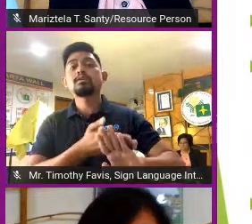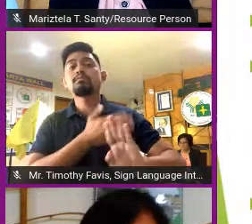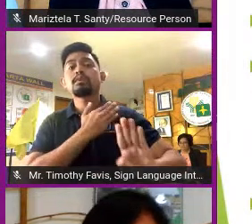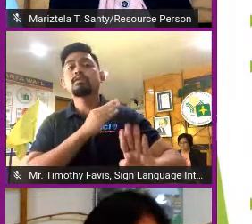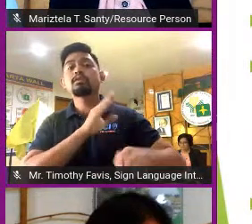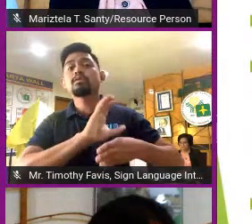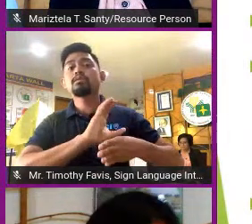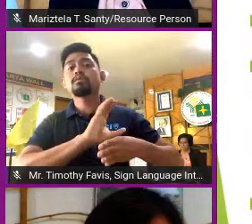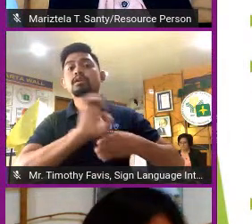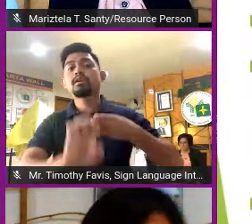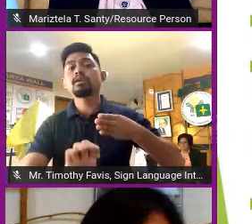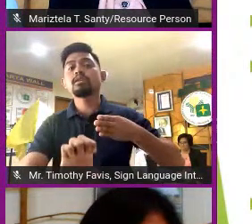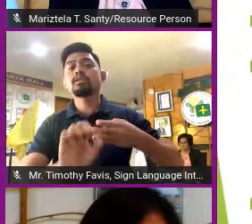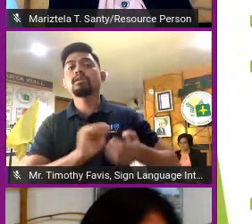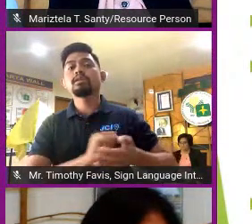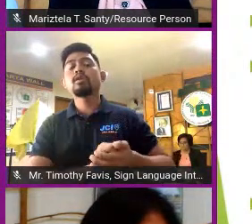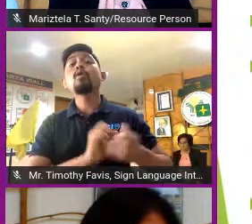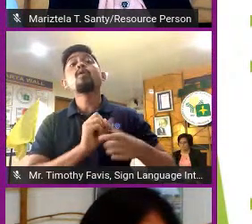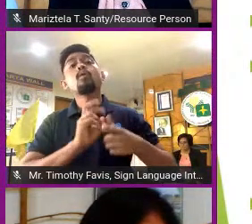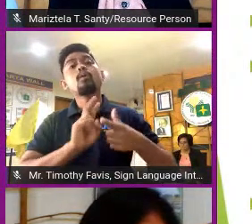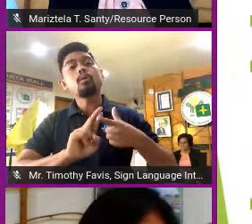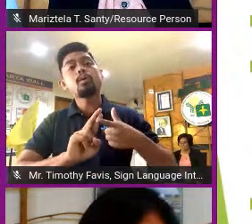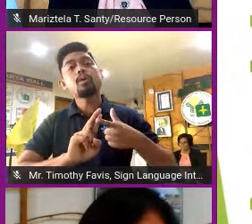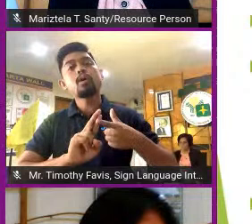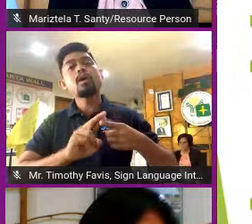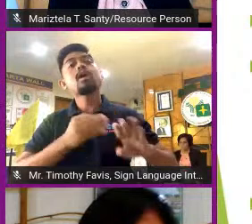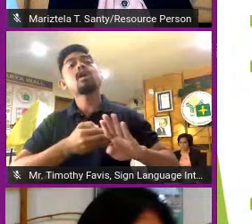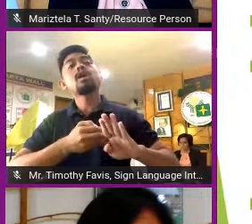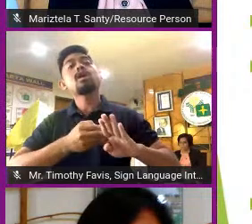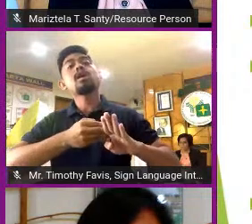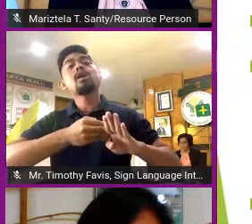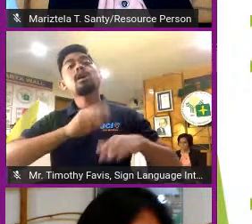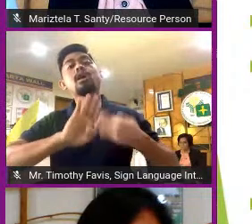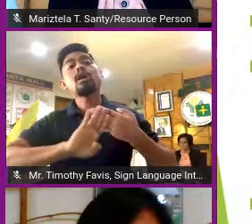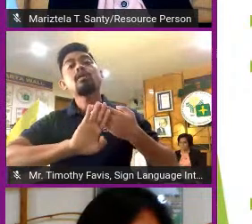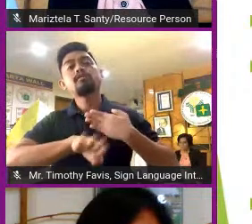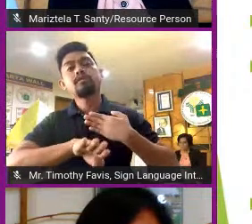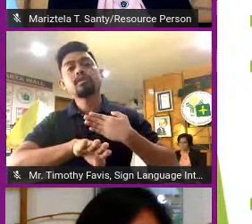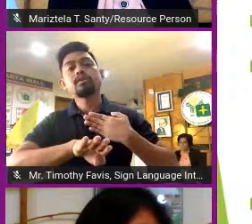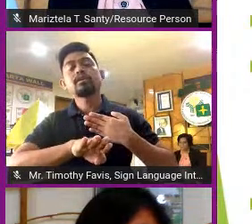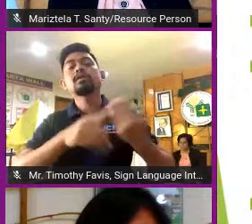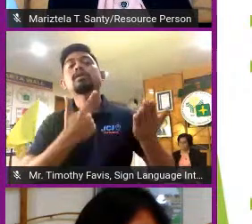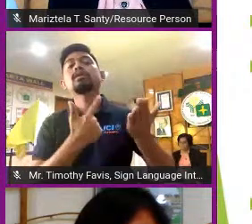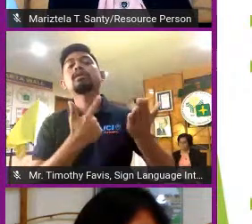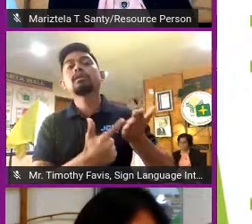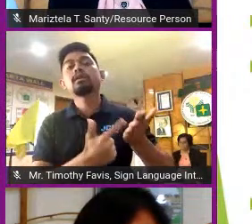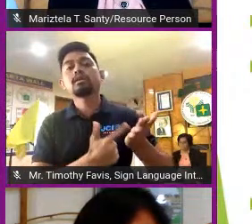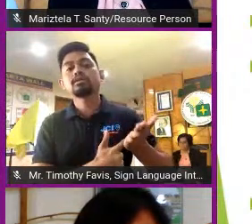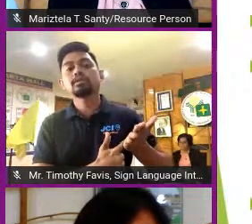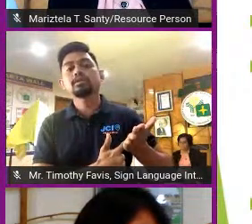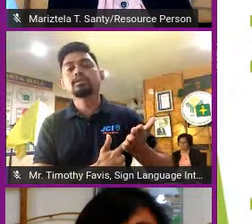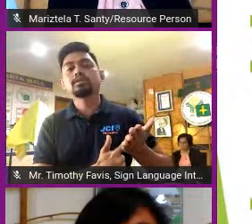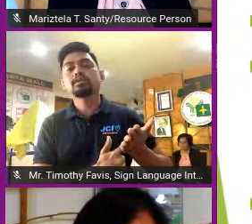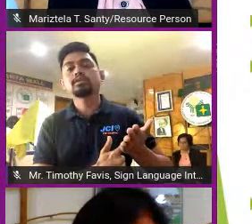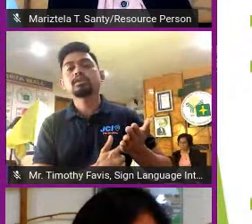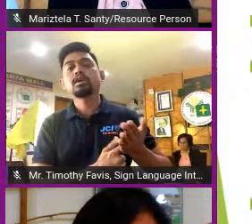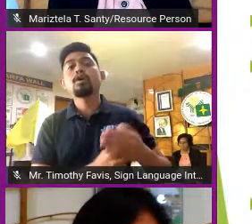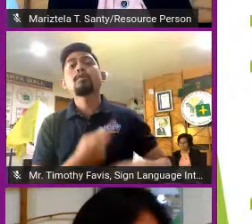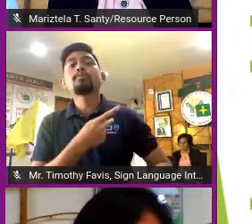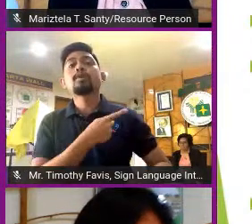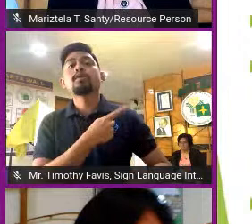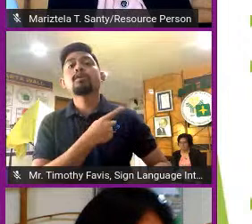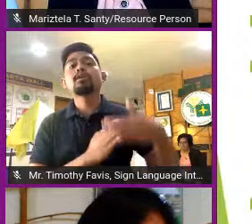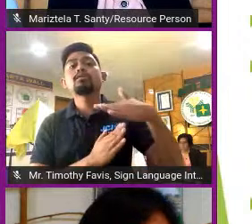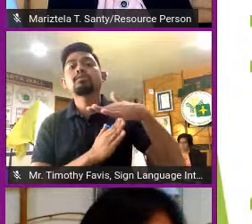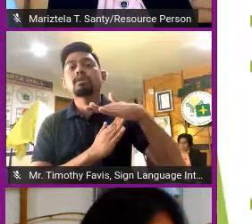magtapos or pagkatapos po ng lecture. You are only given until 3 in the afternoon po ngayong araw